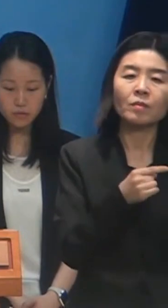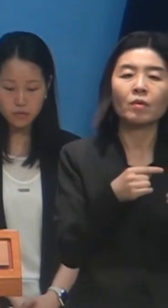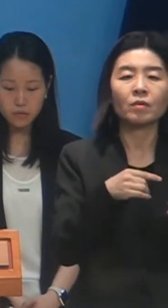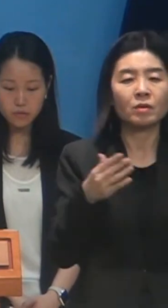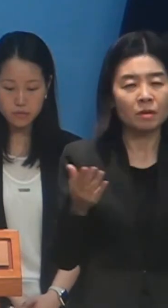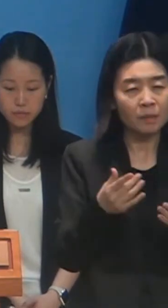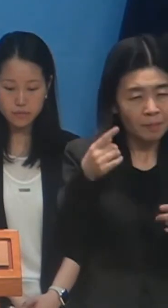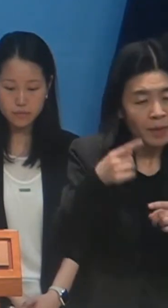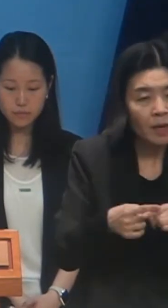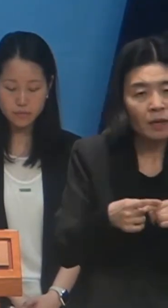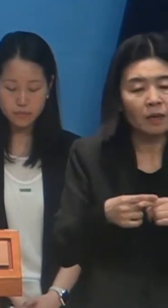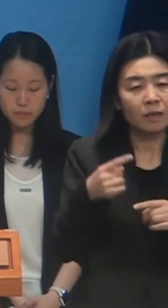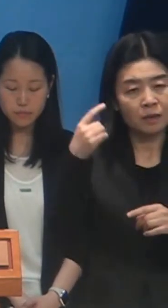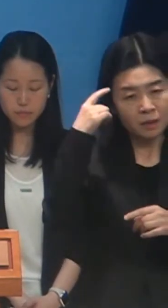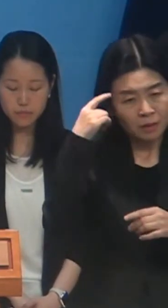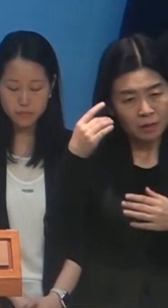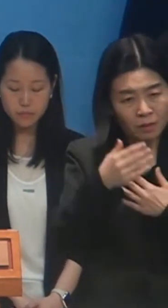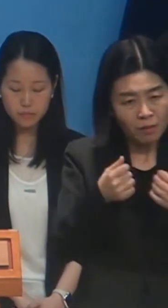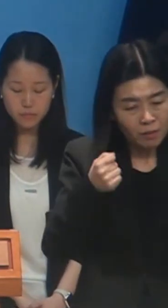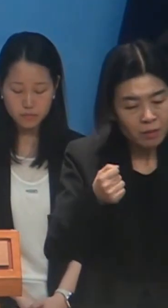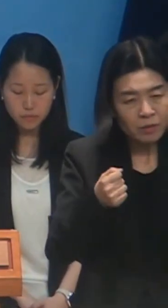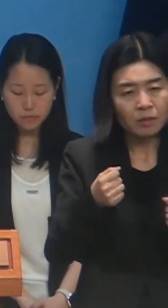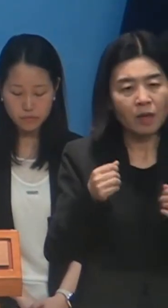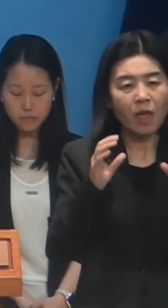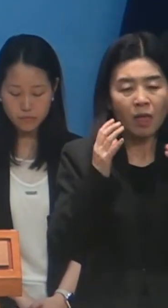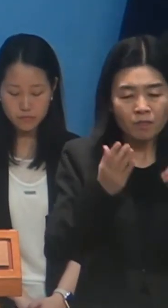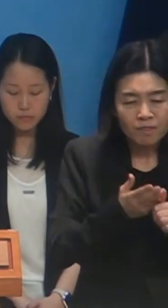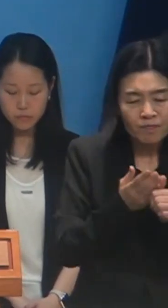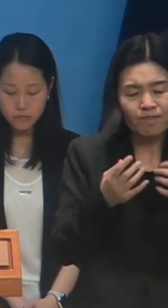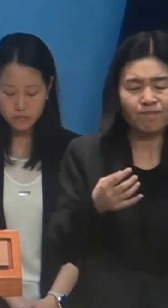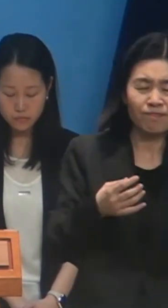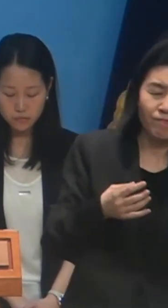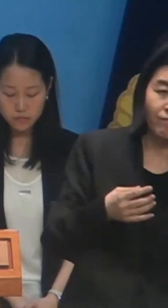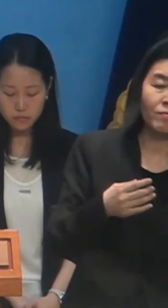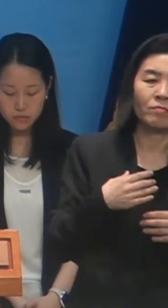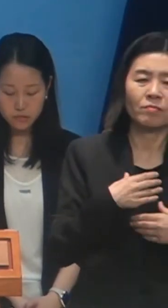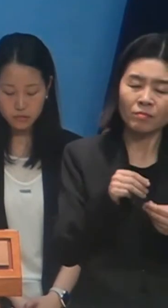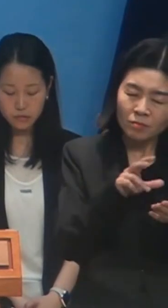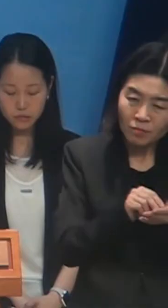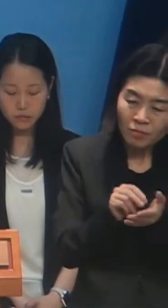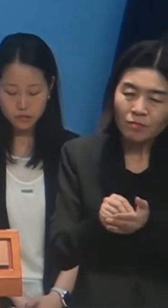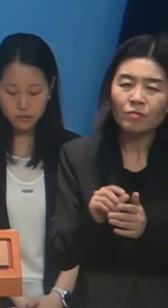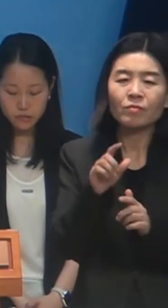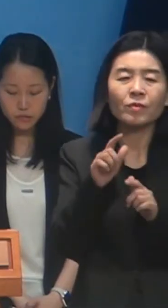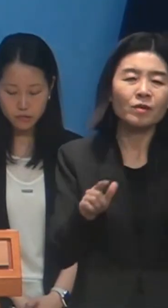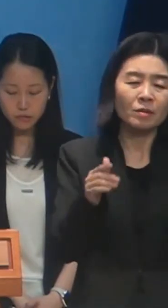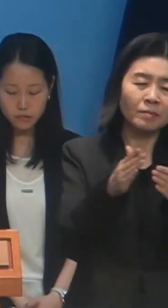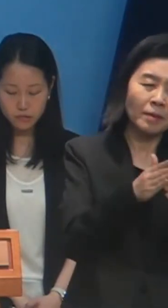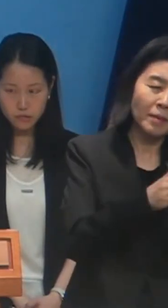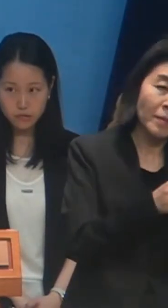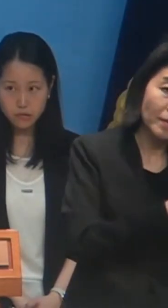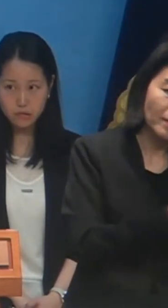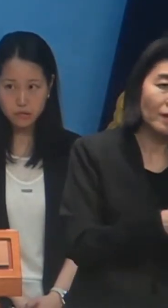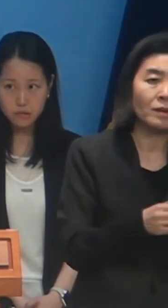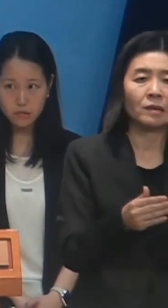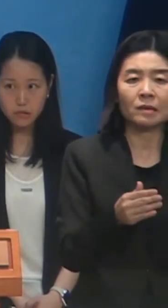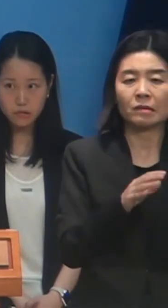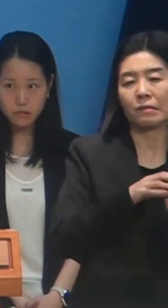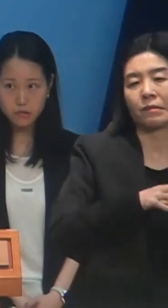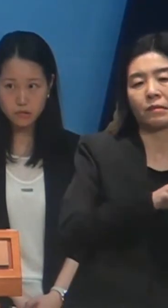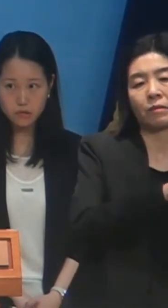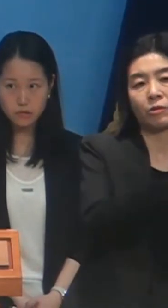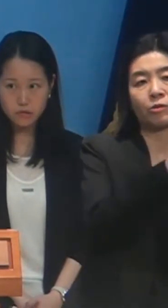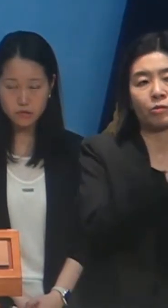단절, 정신건강, 육아부담, 안전 문제 등 다양한 삶의 장벽으로 여성의 성장을 가로막고